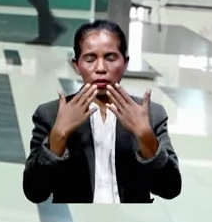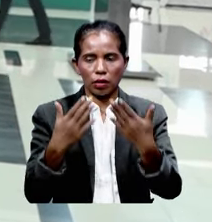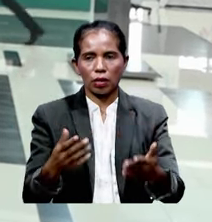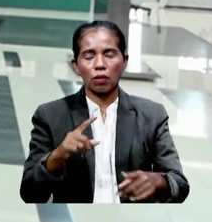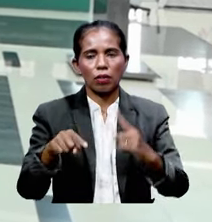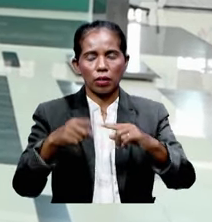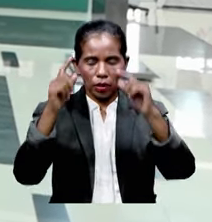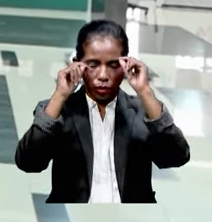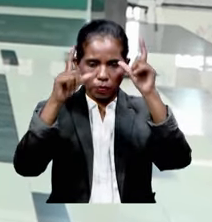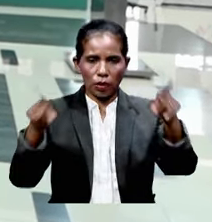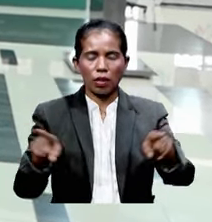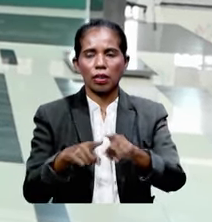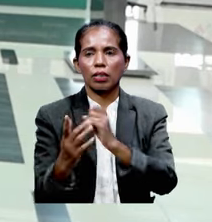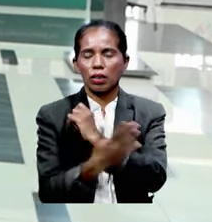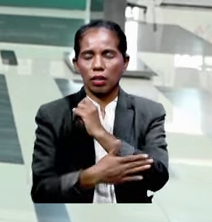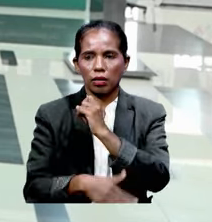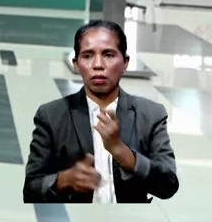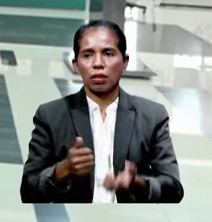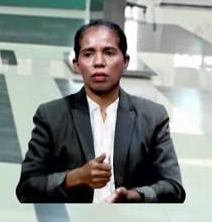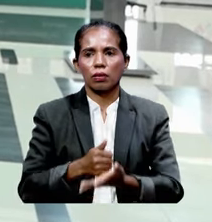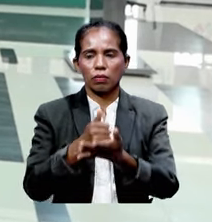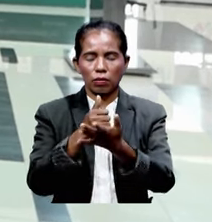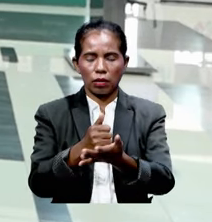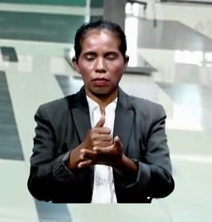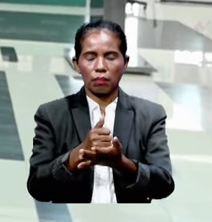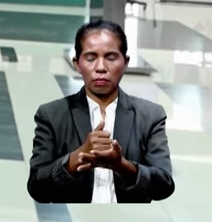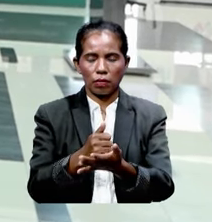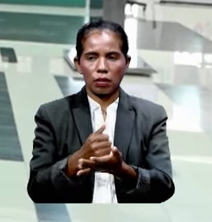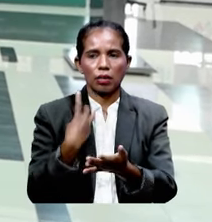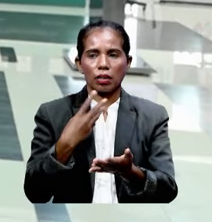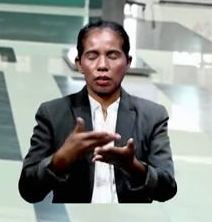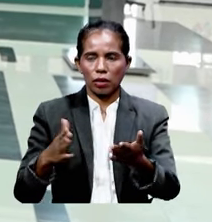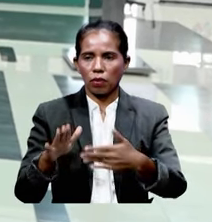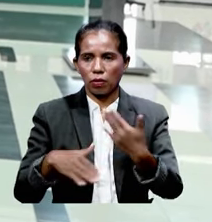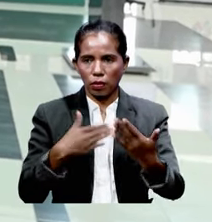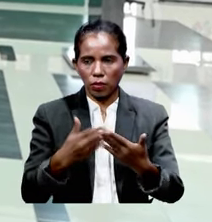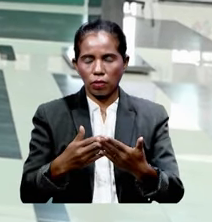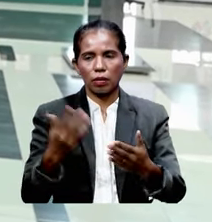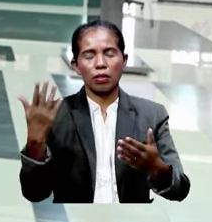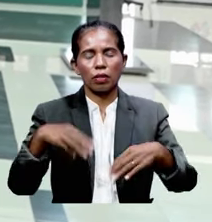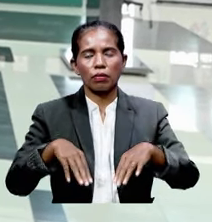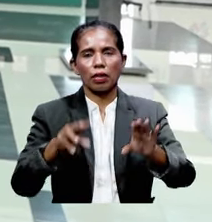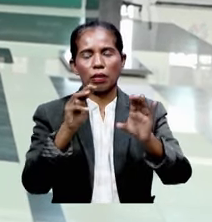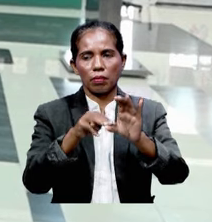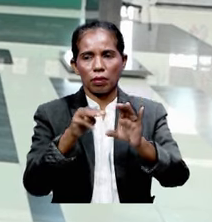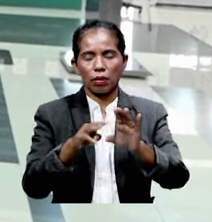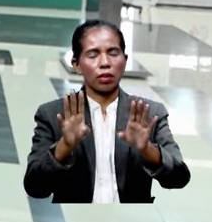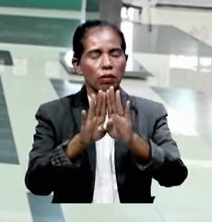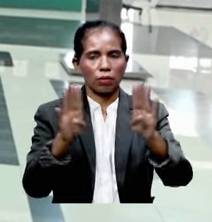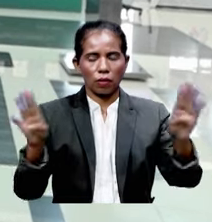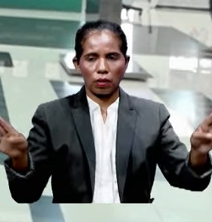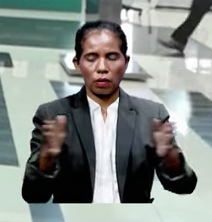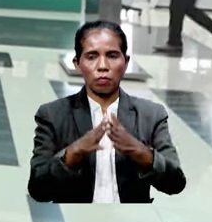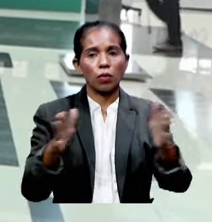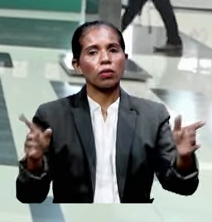Timor hanesan nasaun idan be defende nafaten organik. Ita ne produto toto organik i mercado ba organik nene na kloke botep tebes